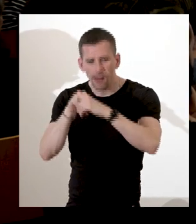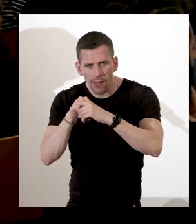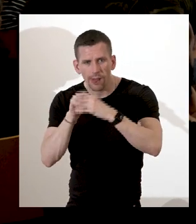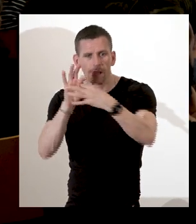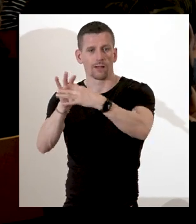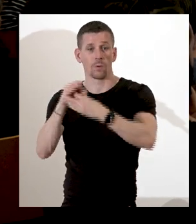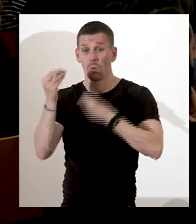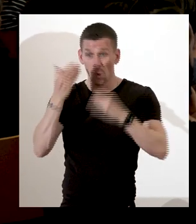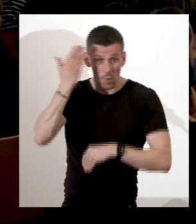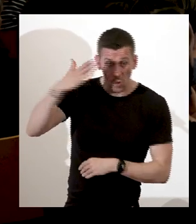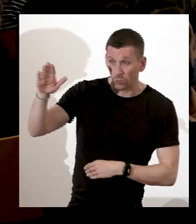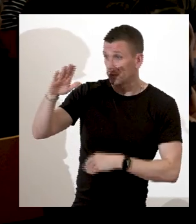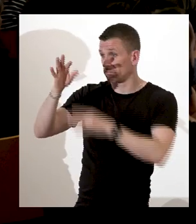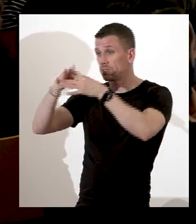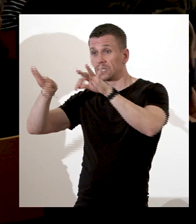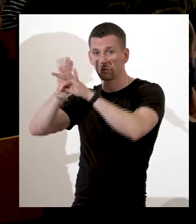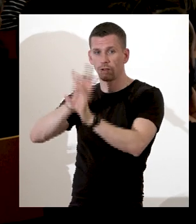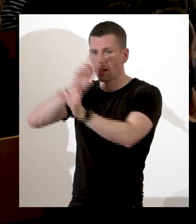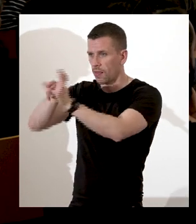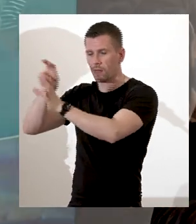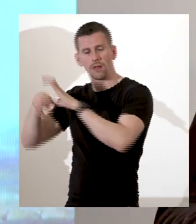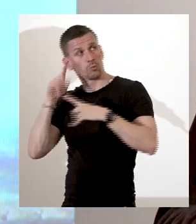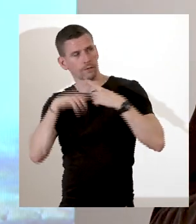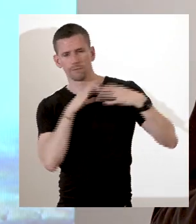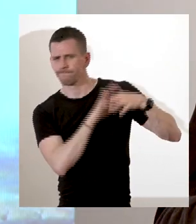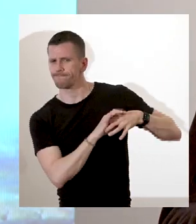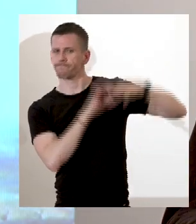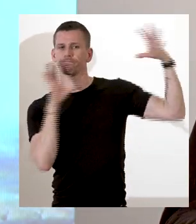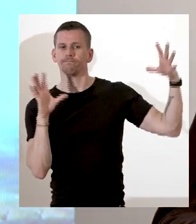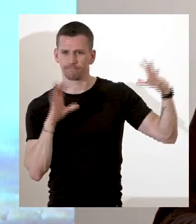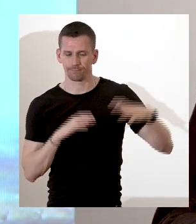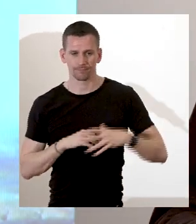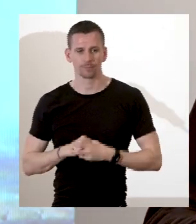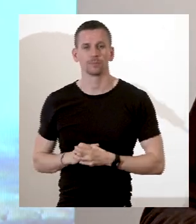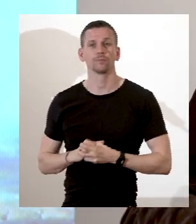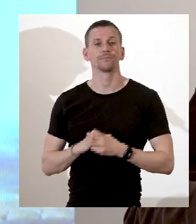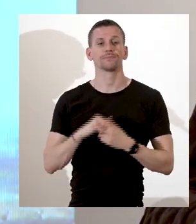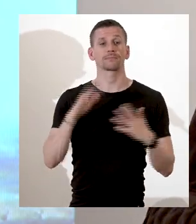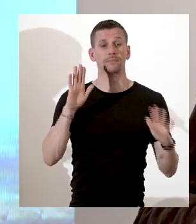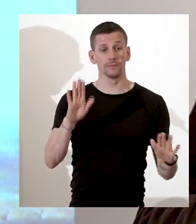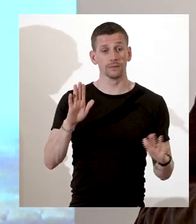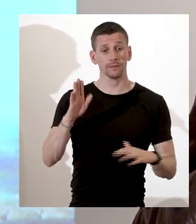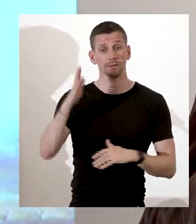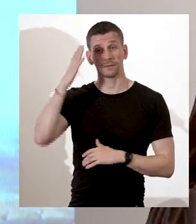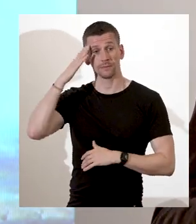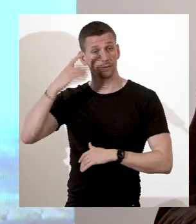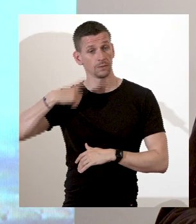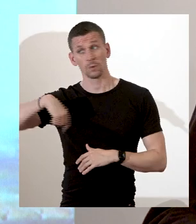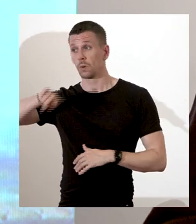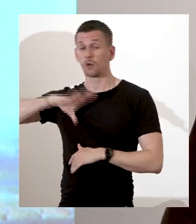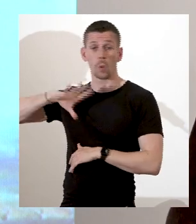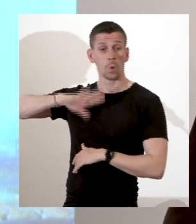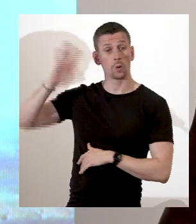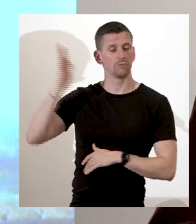en fait, lorsqu'ils restent fidèles au bey, et lorsqu'ils restent à Tunis, ils vont finalement se fondre, après